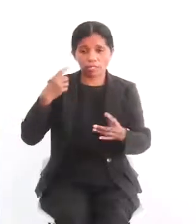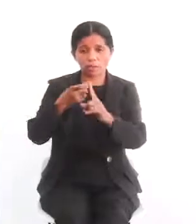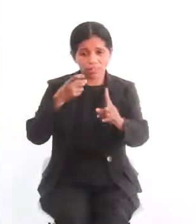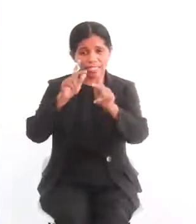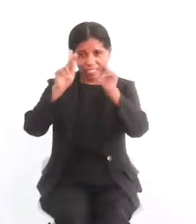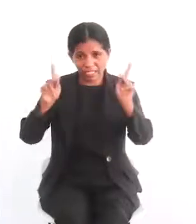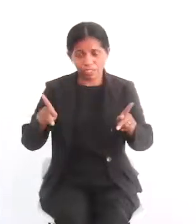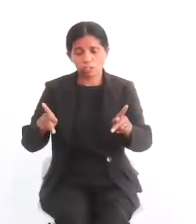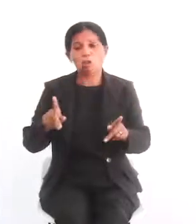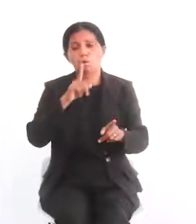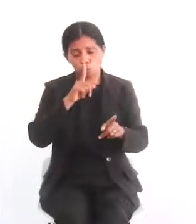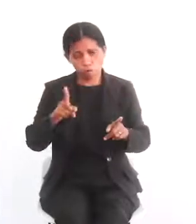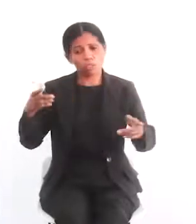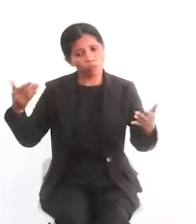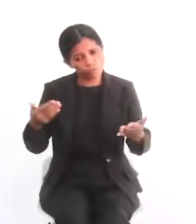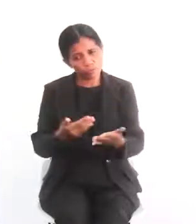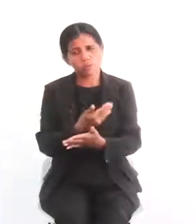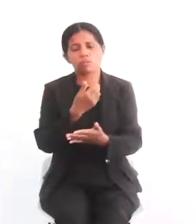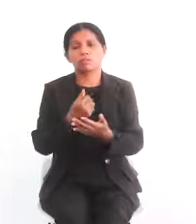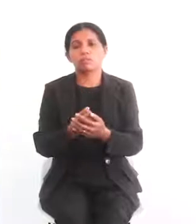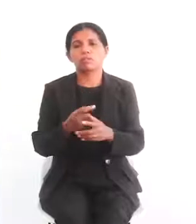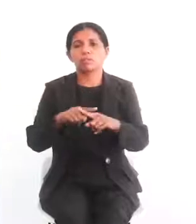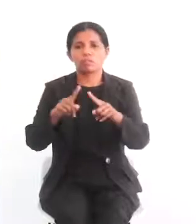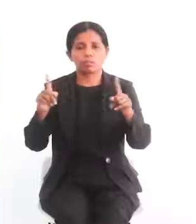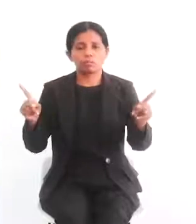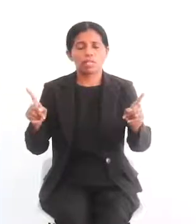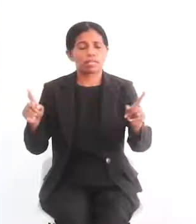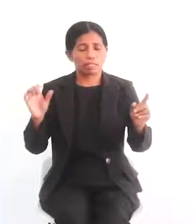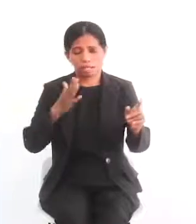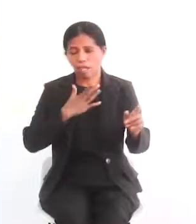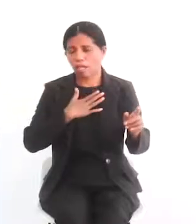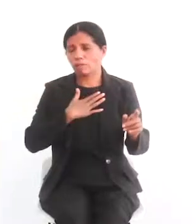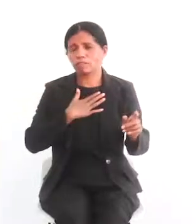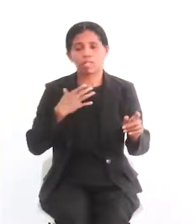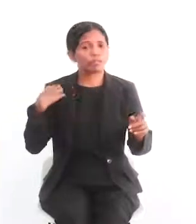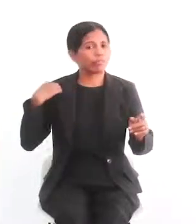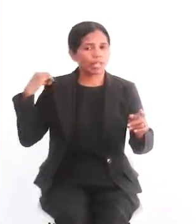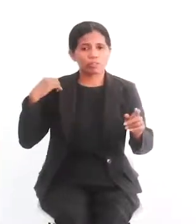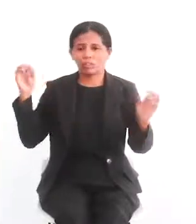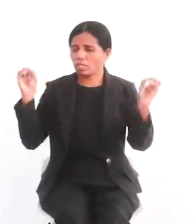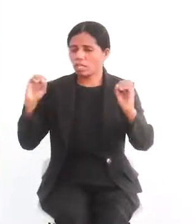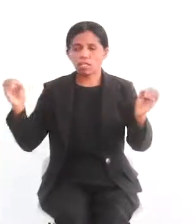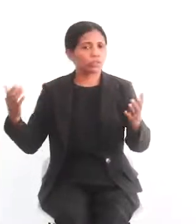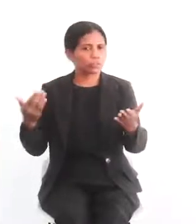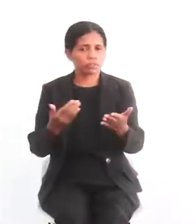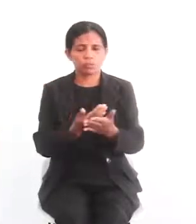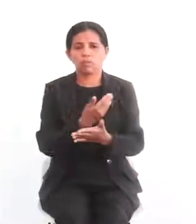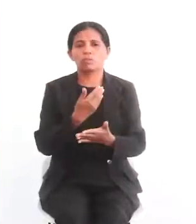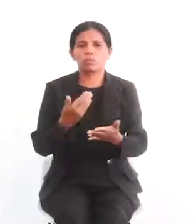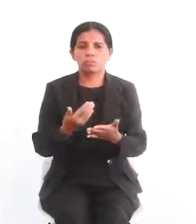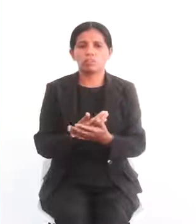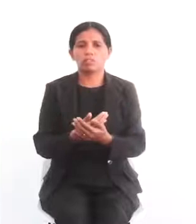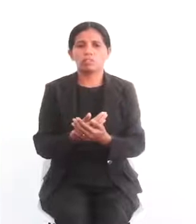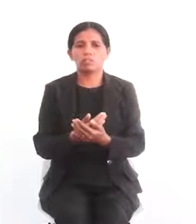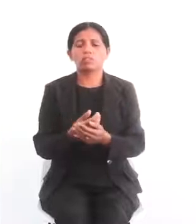Losh, faru ne fon. Mai be, hau ne faru la osh fon fon. Fon fon katak